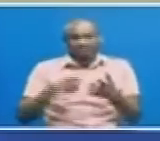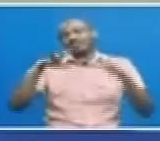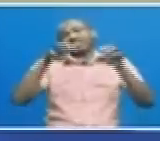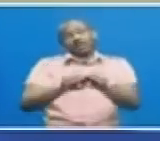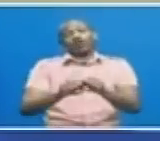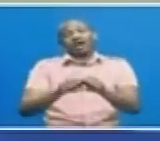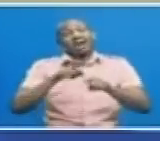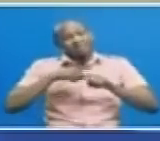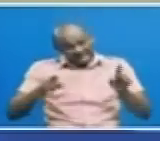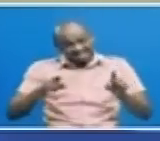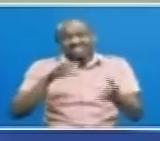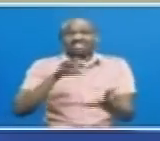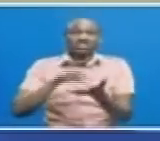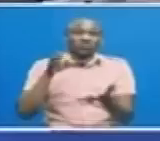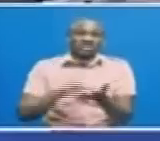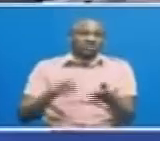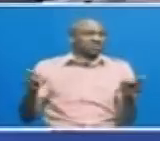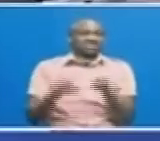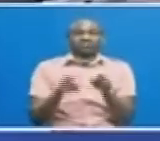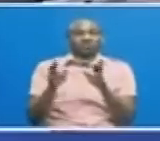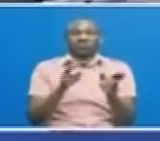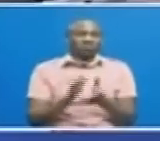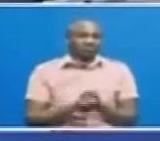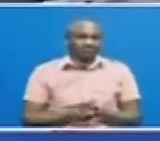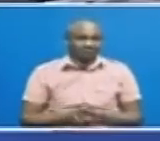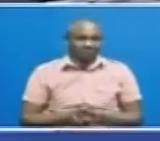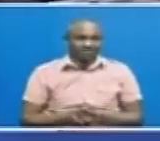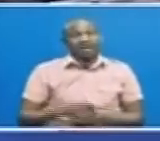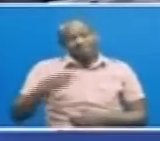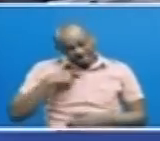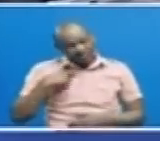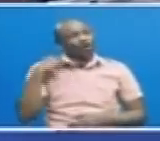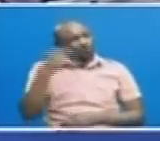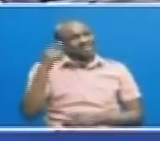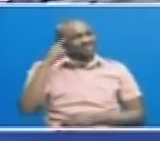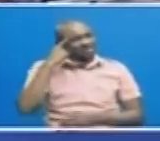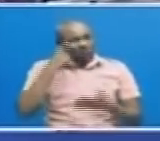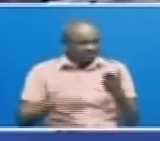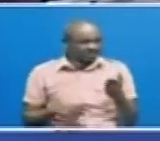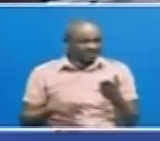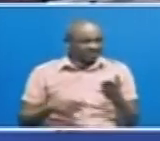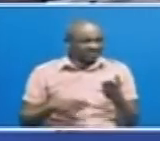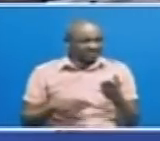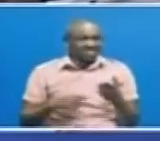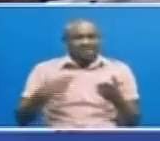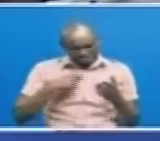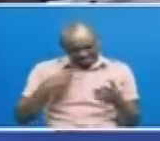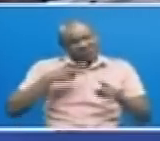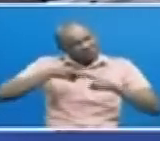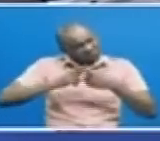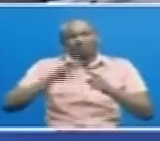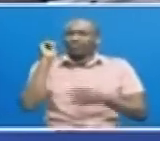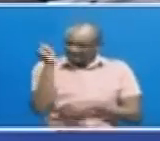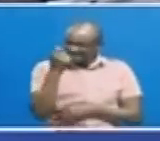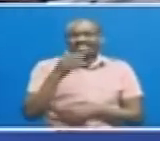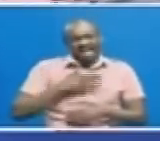uongozini, lakini hali ikasalia kuwa ile. Nilikuwa nikifikiria kwa vile nilitengezea